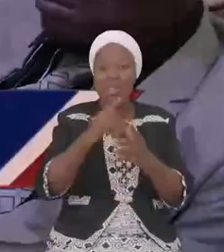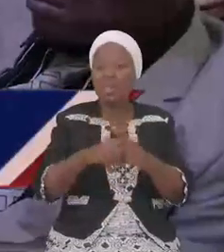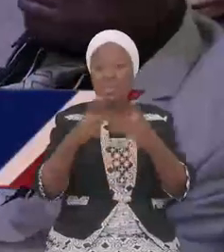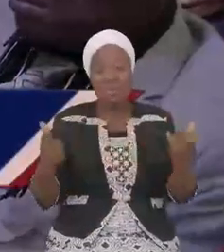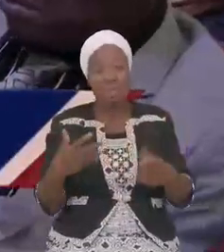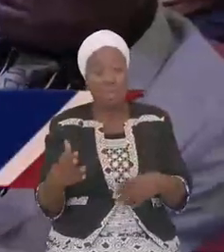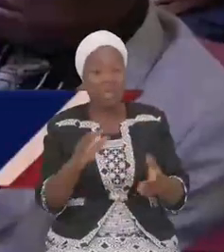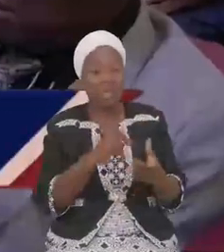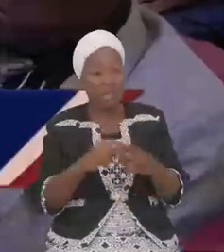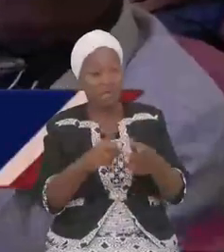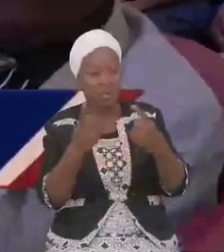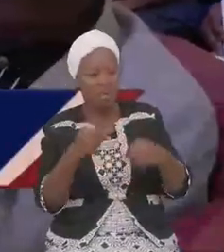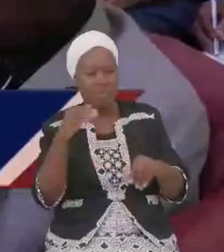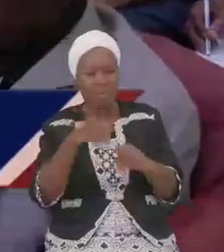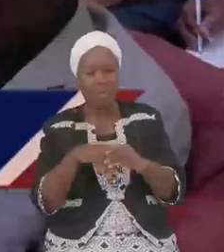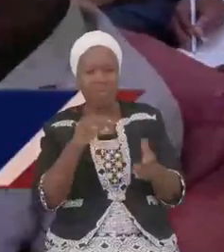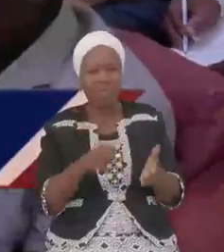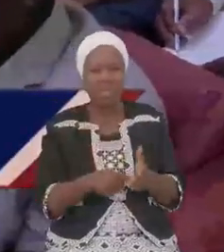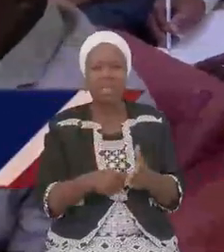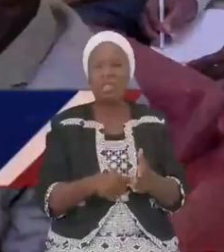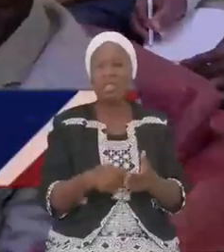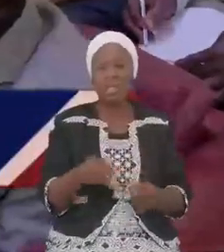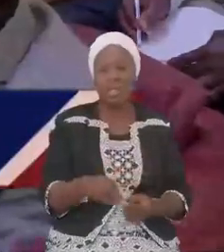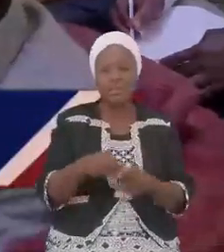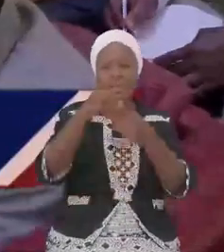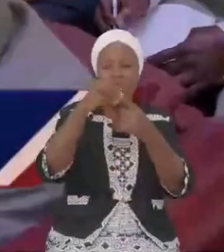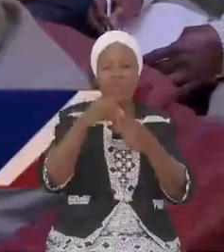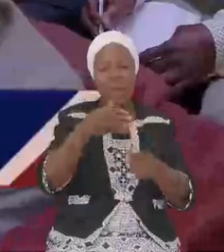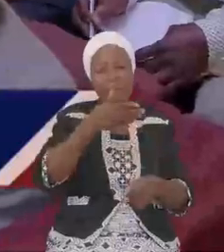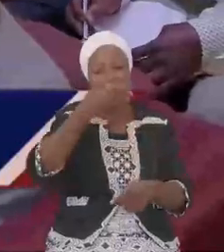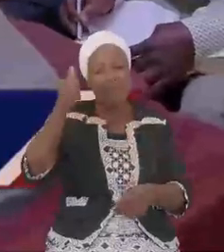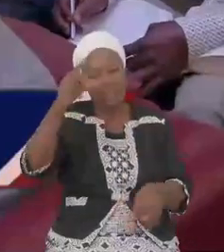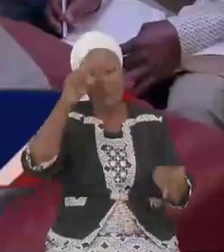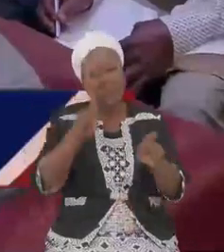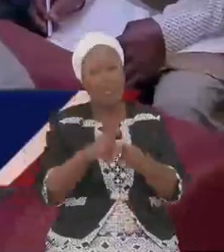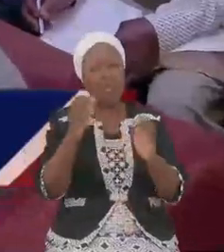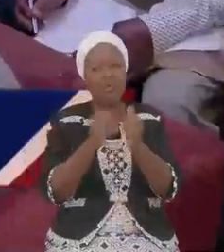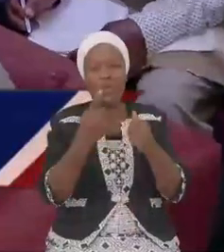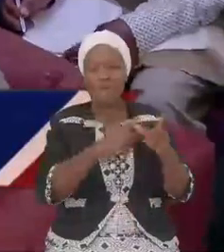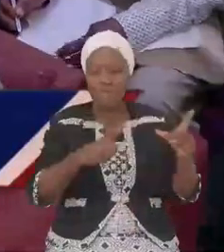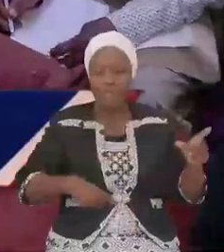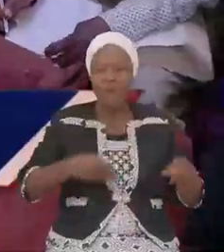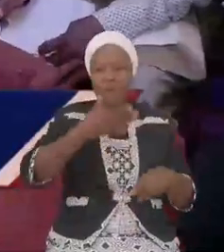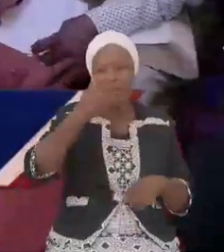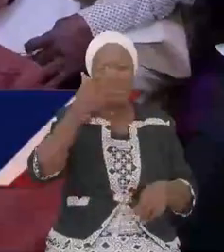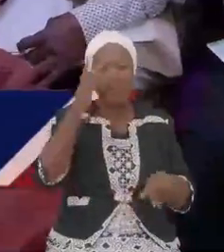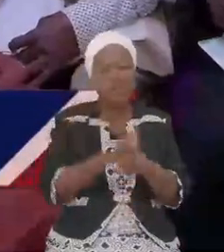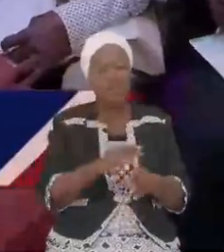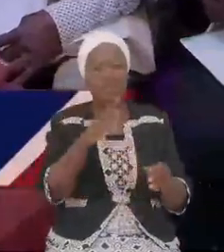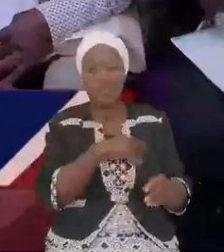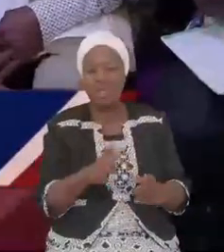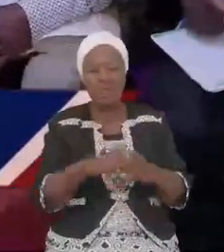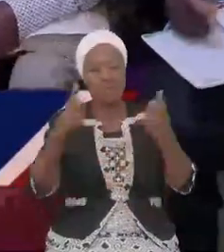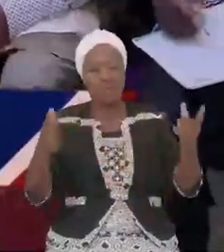d'extraordinaire. Et tu entres dans cette meilleure alliance spéciale avec le Seigneur. De meilleures promesses, de